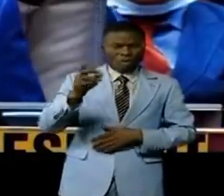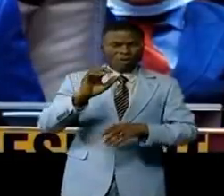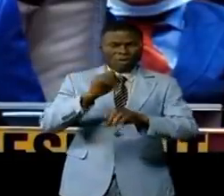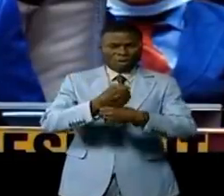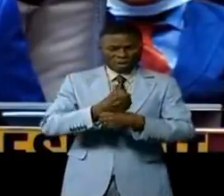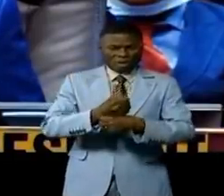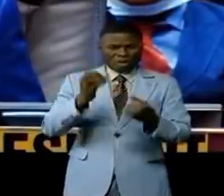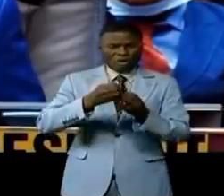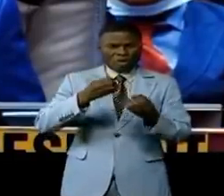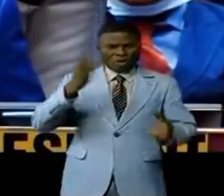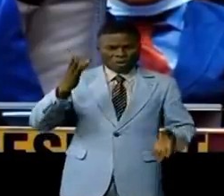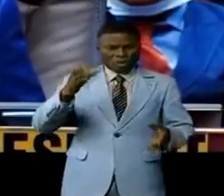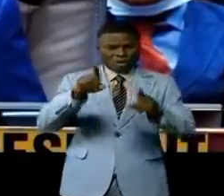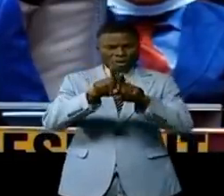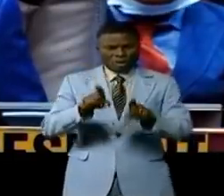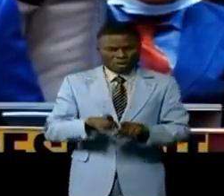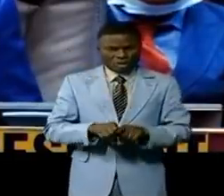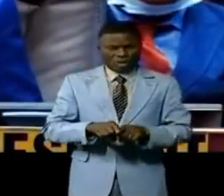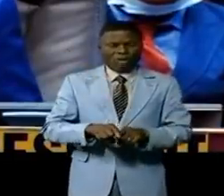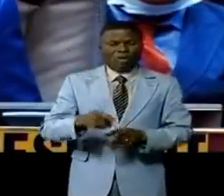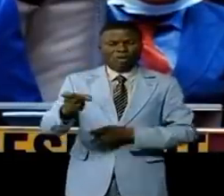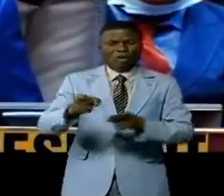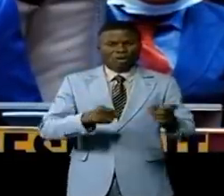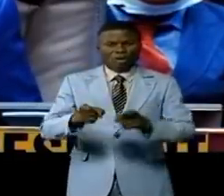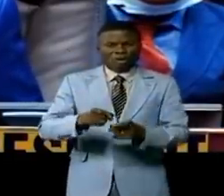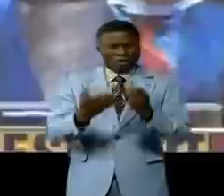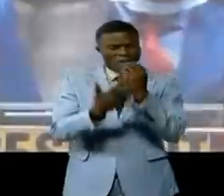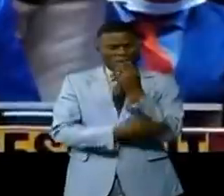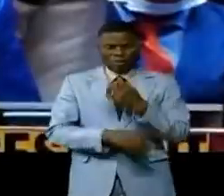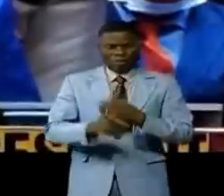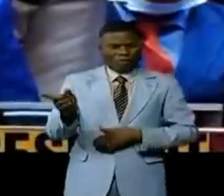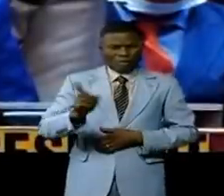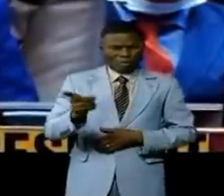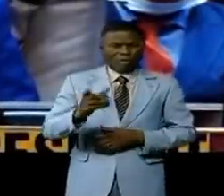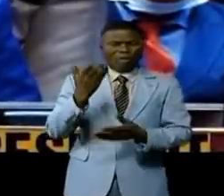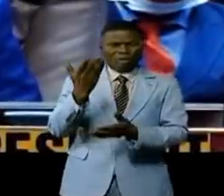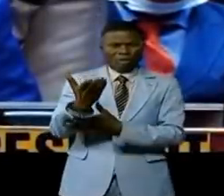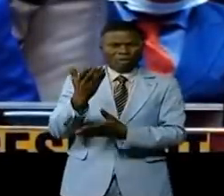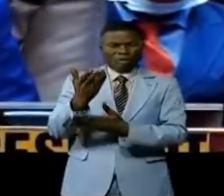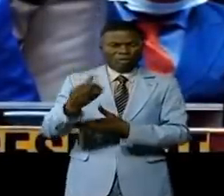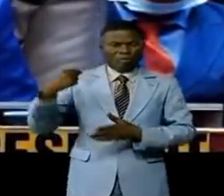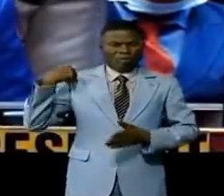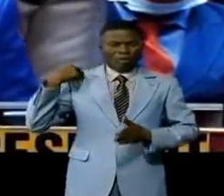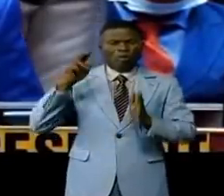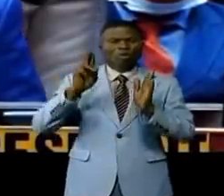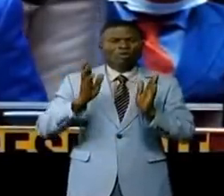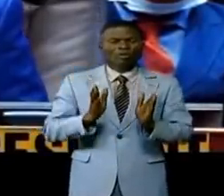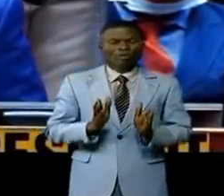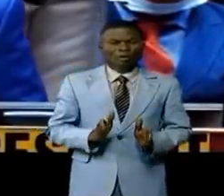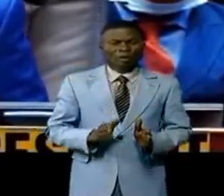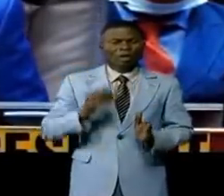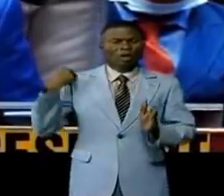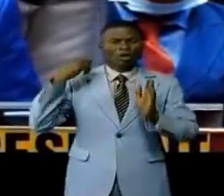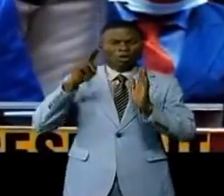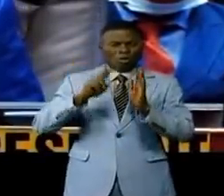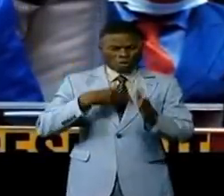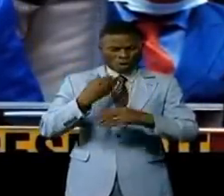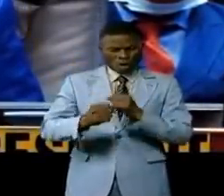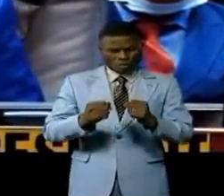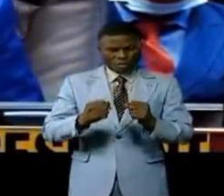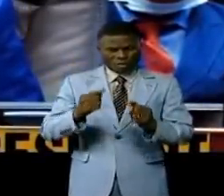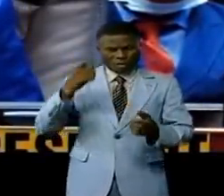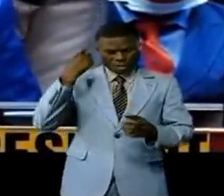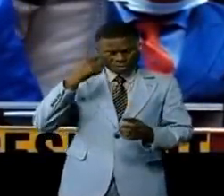des richesses plutôt que dans la gestion de la pauvreté. Je demande au gouvernement de fournir des efforts pour